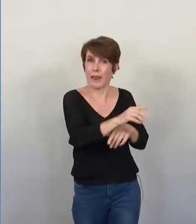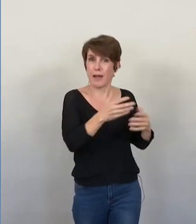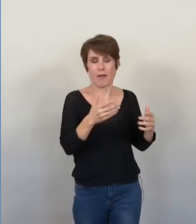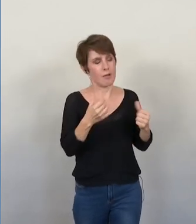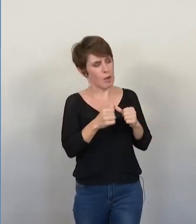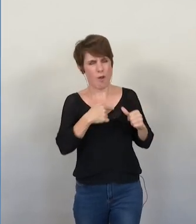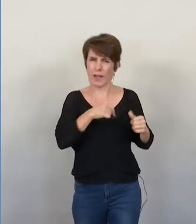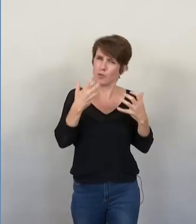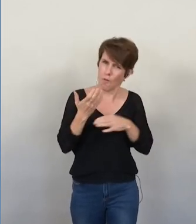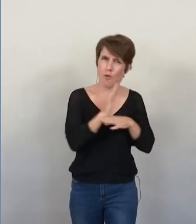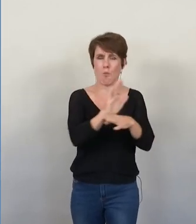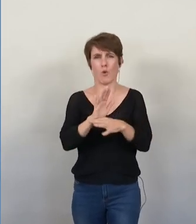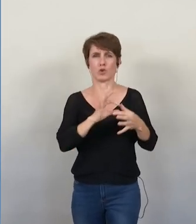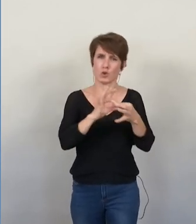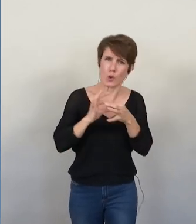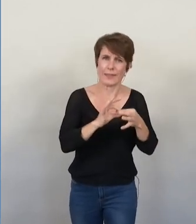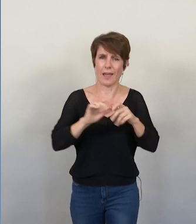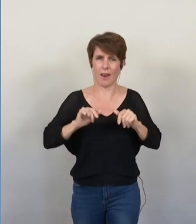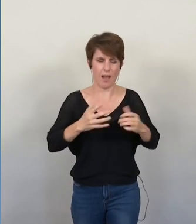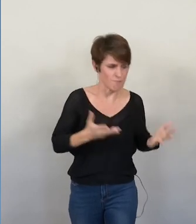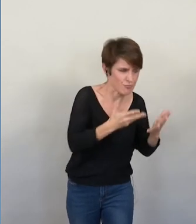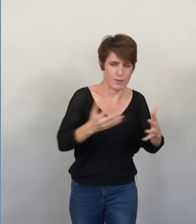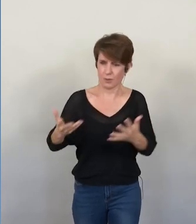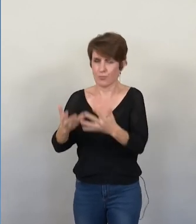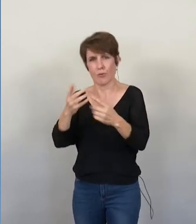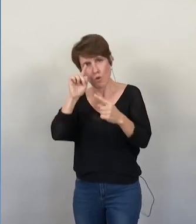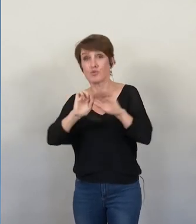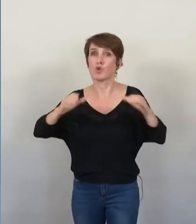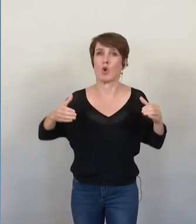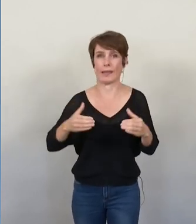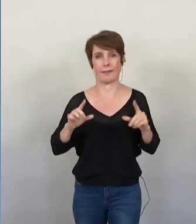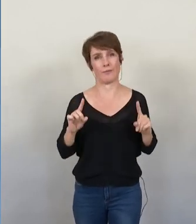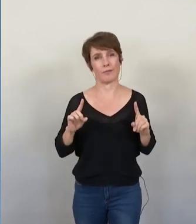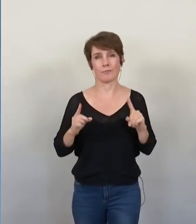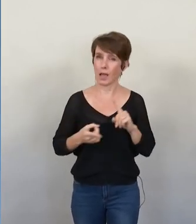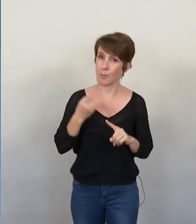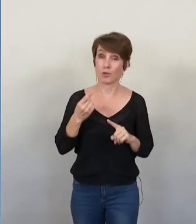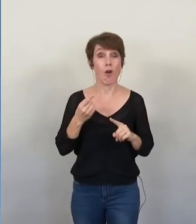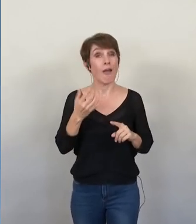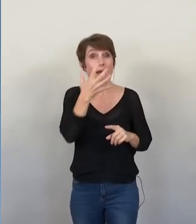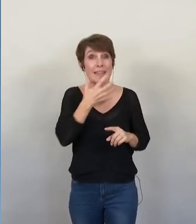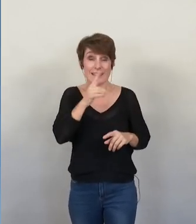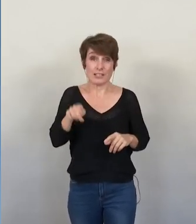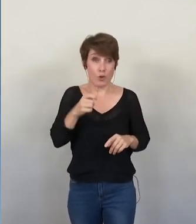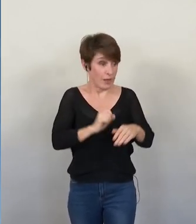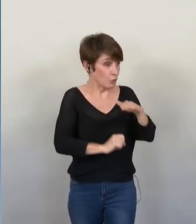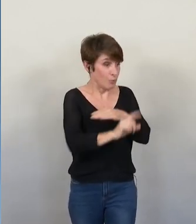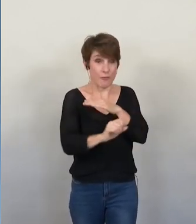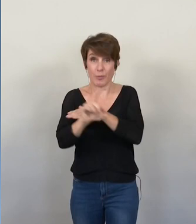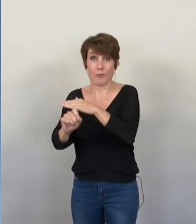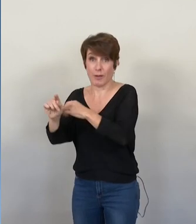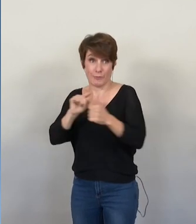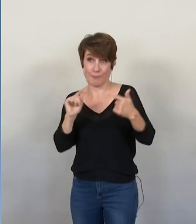solidarité aussi dans un cadre collectif toujours euh c'est catastrophe naturelle qui frappe un peu